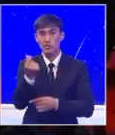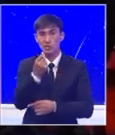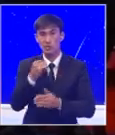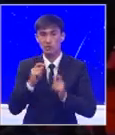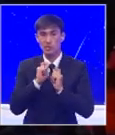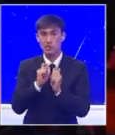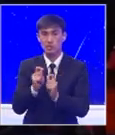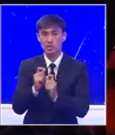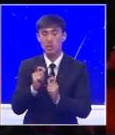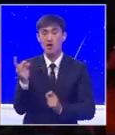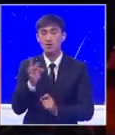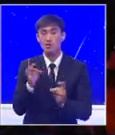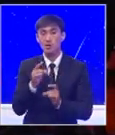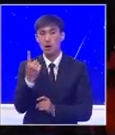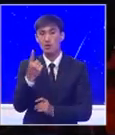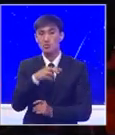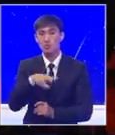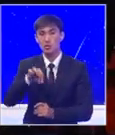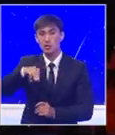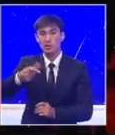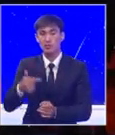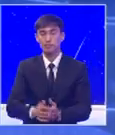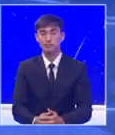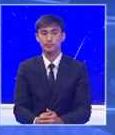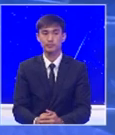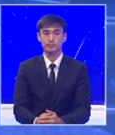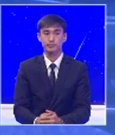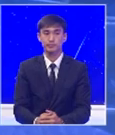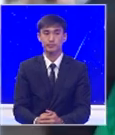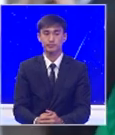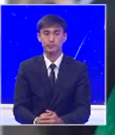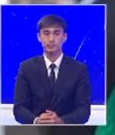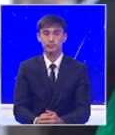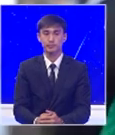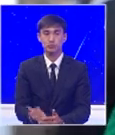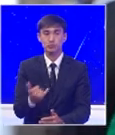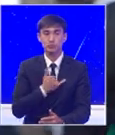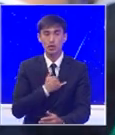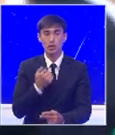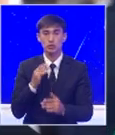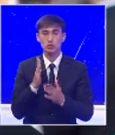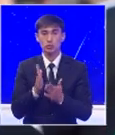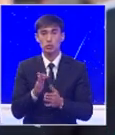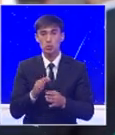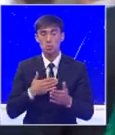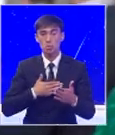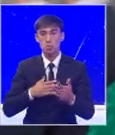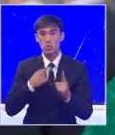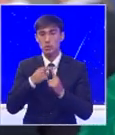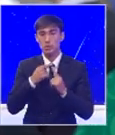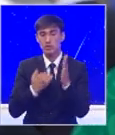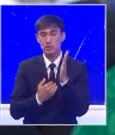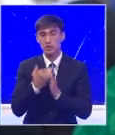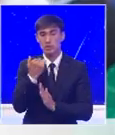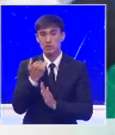денежного вознаграждения в размере 1 миллиона тенге. У нас идут очень позитивные тенденции.